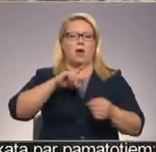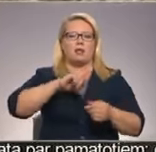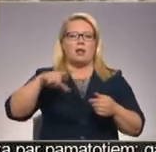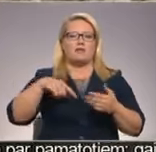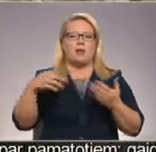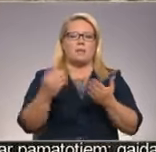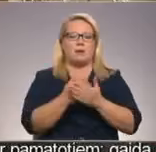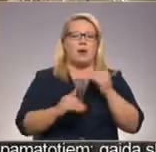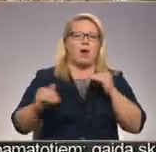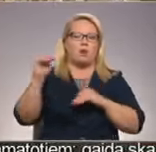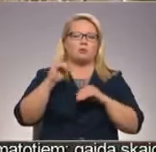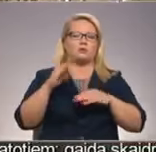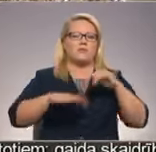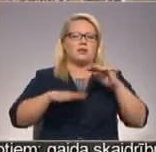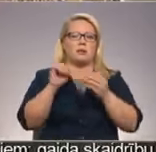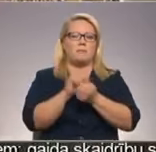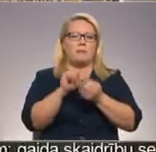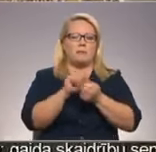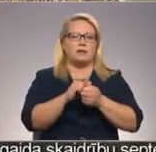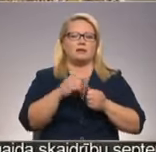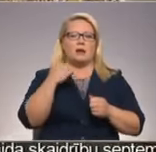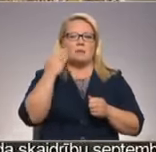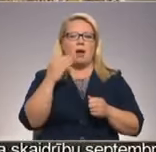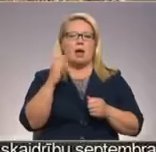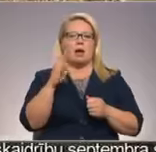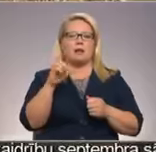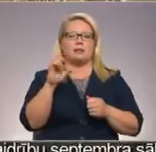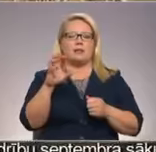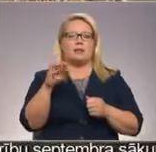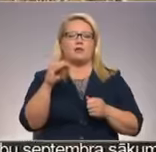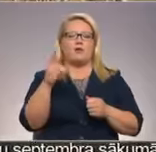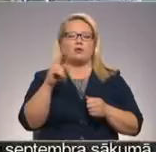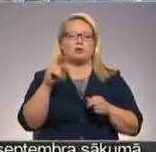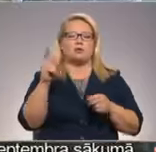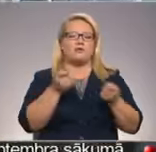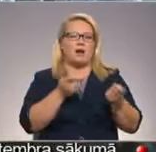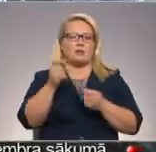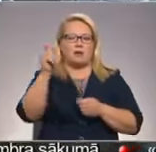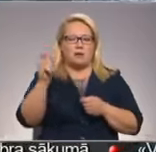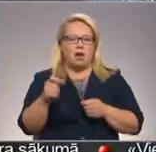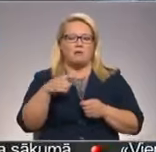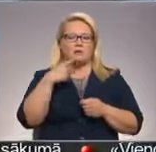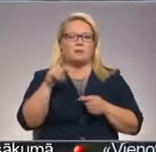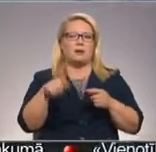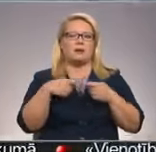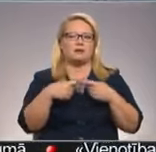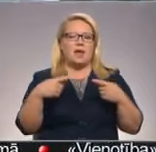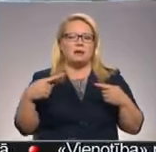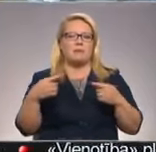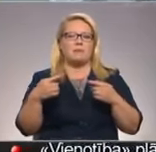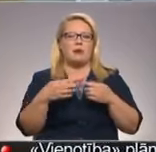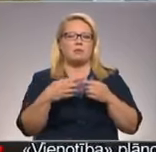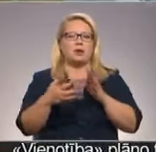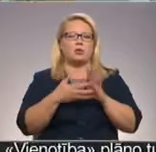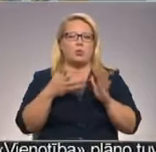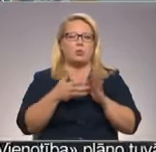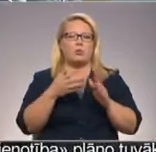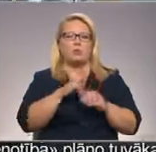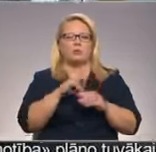augstas kvalitātes papīrs, teica uzņēmuma Baltika Floss vadītājs Eģus Cābulis, un par izejmateriālu trūkumu pagaidām